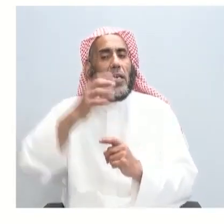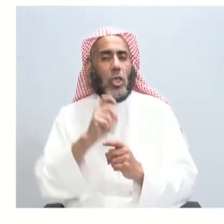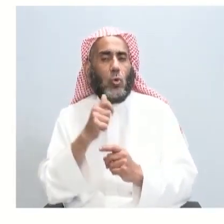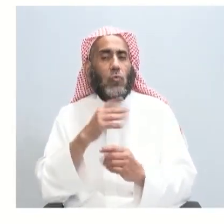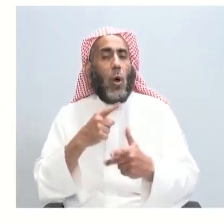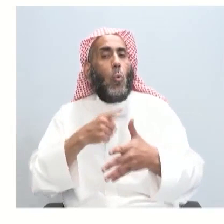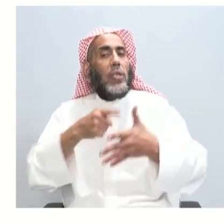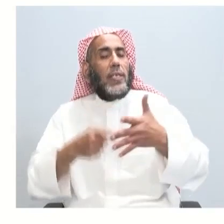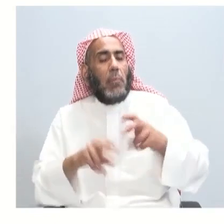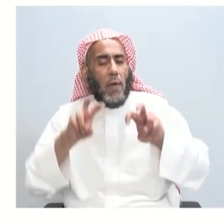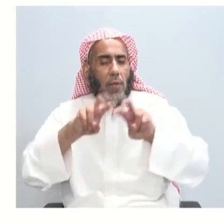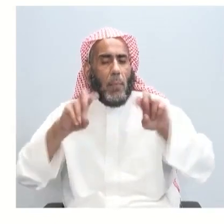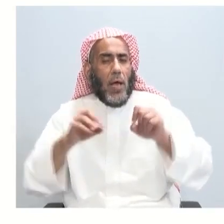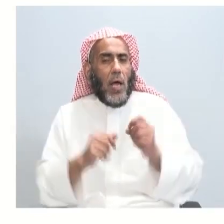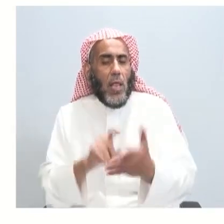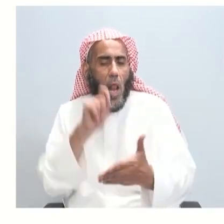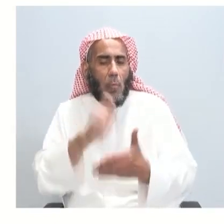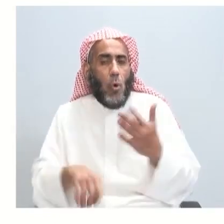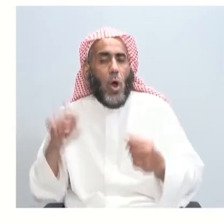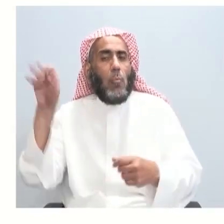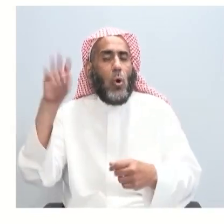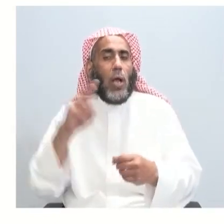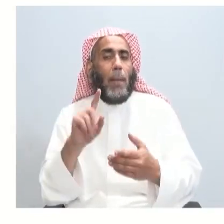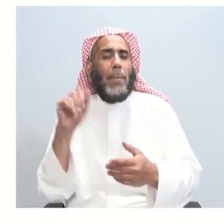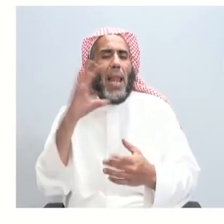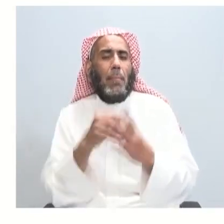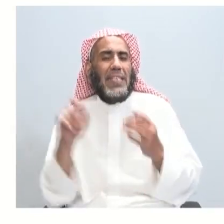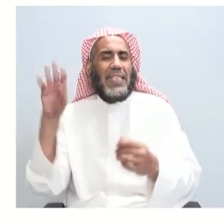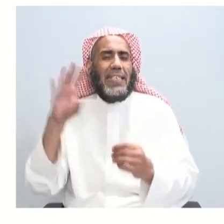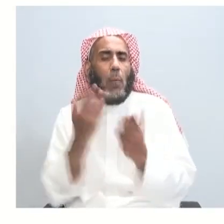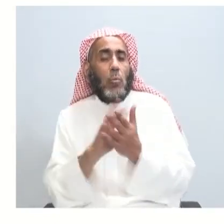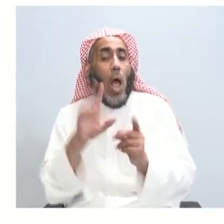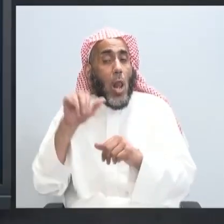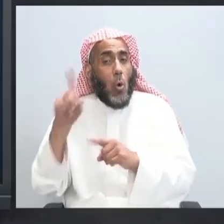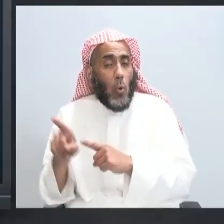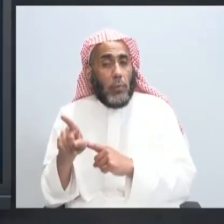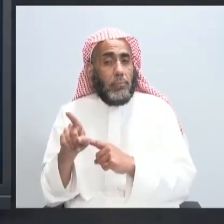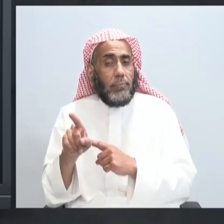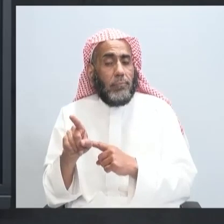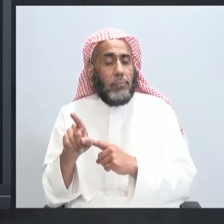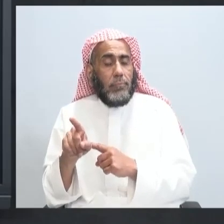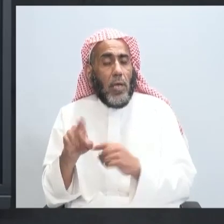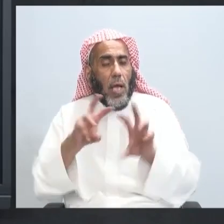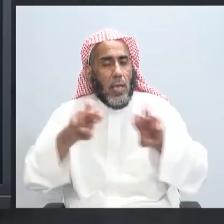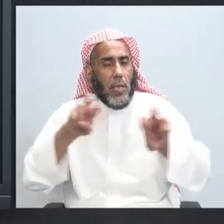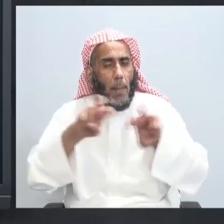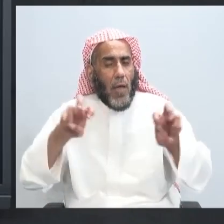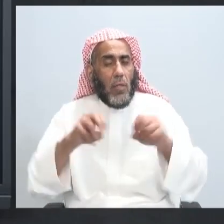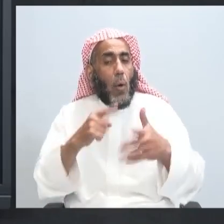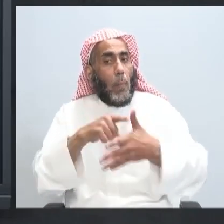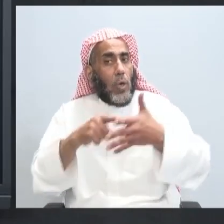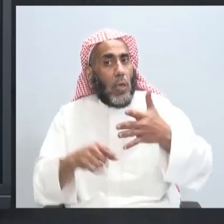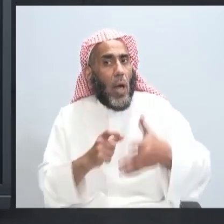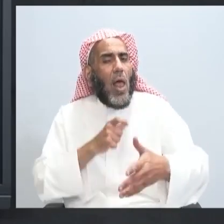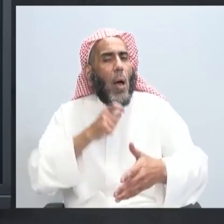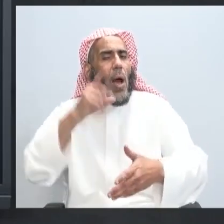وترتيبها في البحث في المحكم لابن سيده معجم المحكم لابن سيده هل هو في يبحث او مرتب على